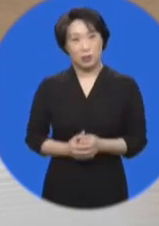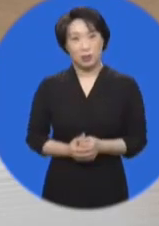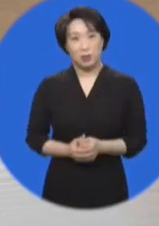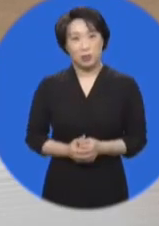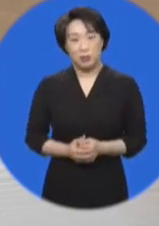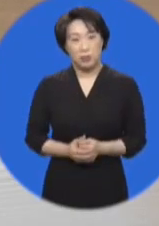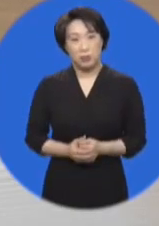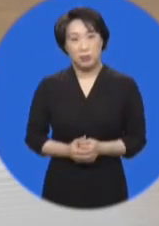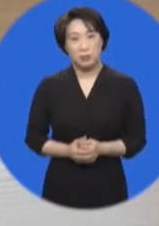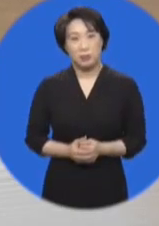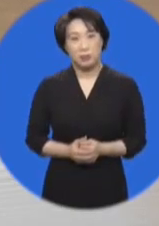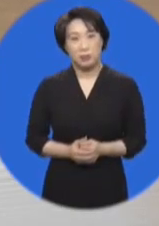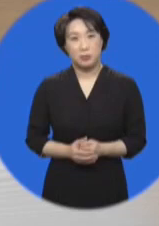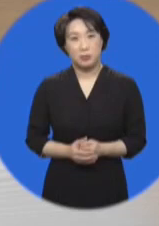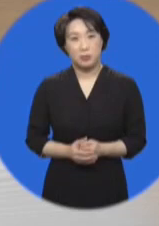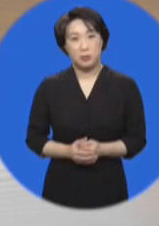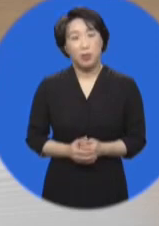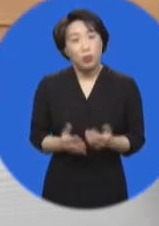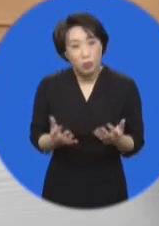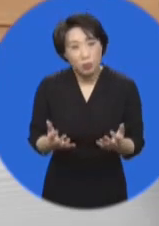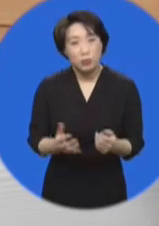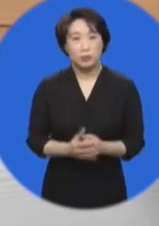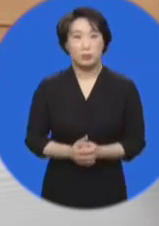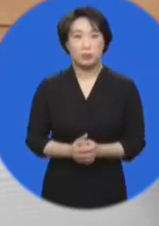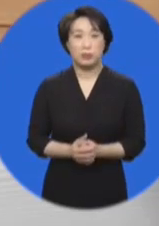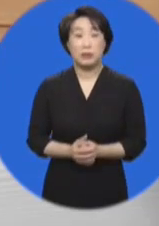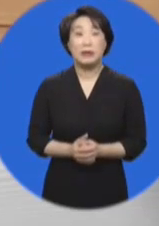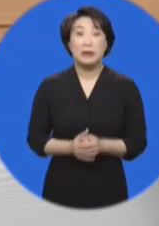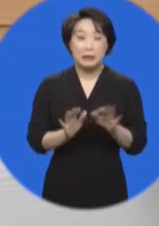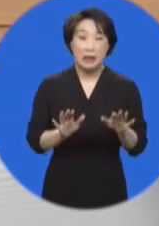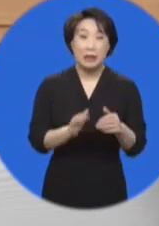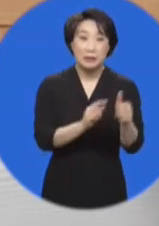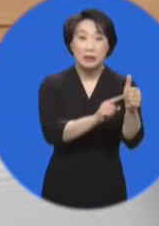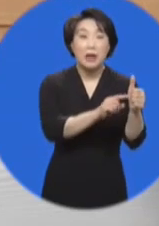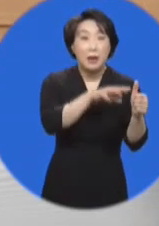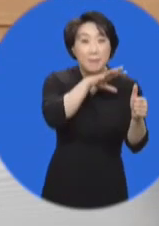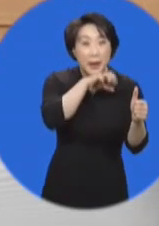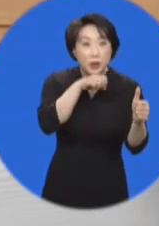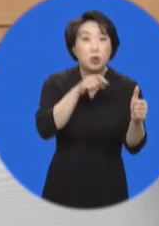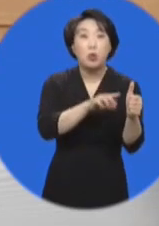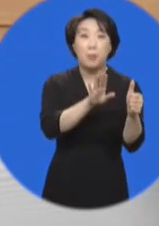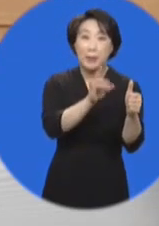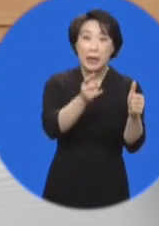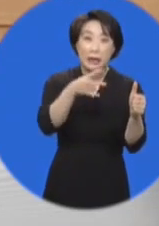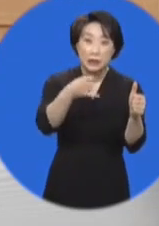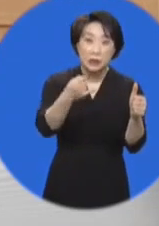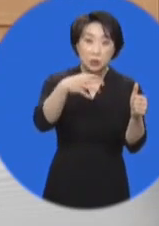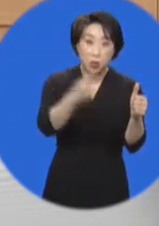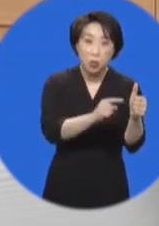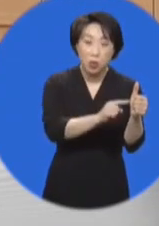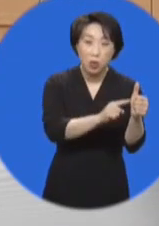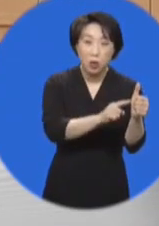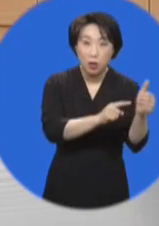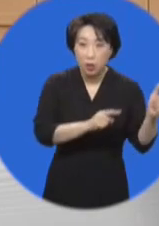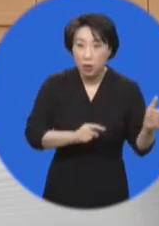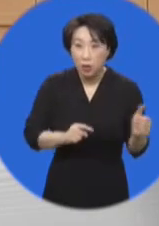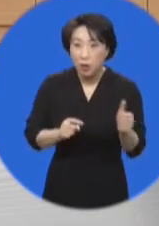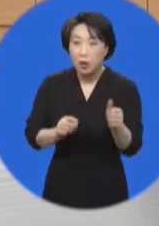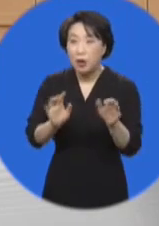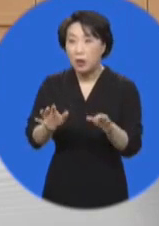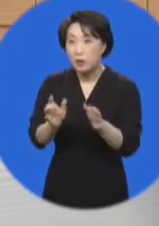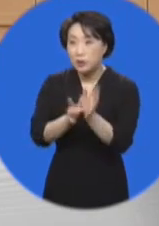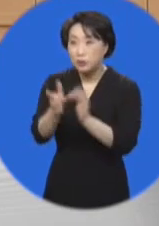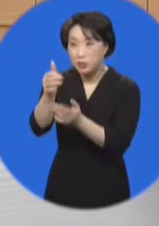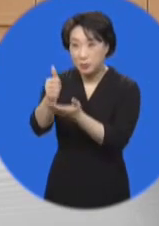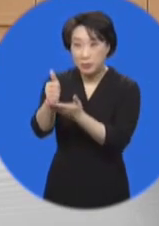아무 상관없는 사람 그런 사람 시몬 베드로가 뭐라고 합니까? 제자들의 주님께서 발을